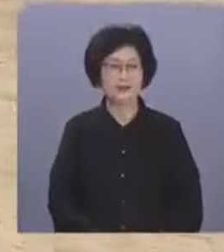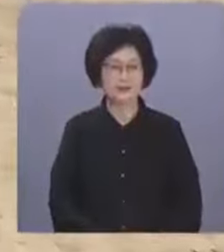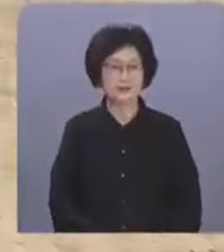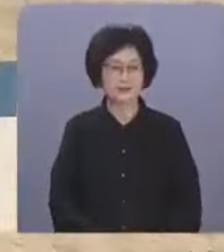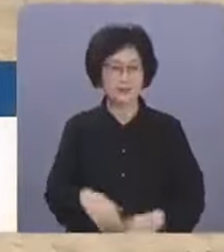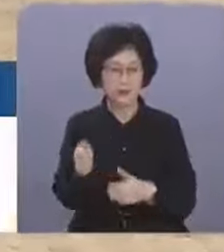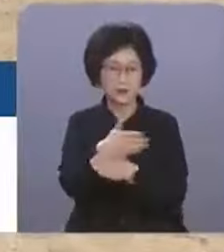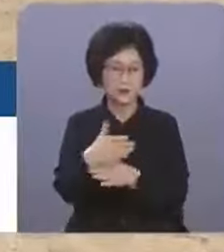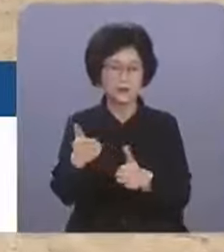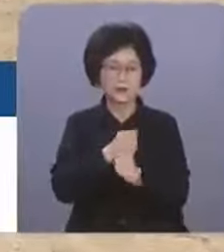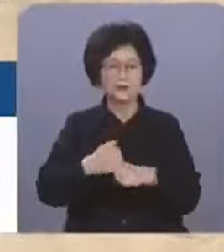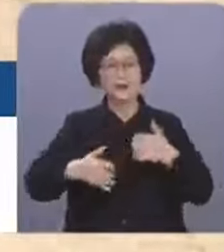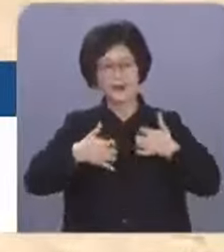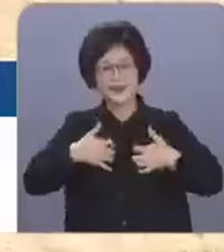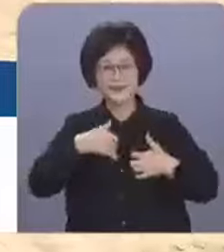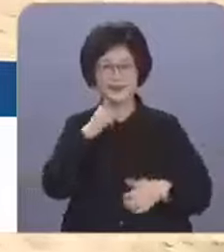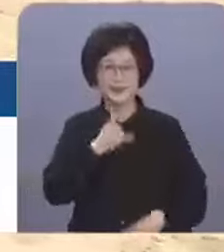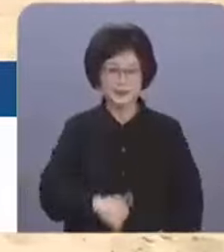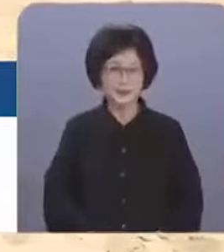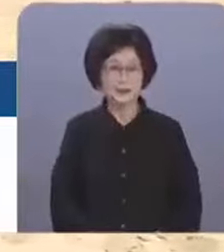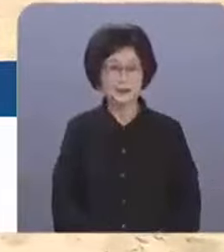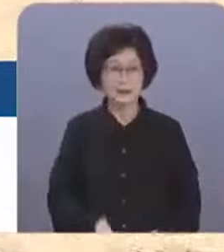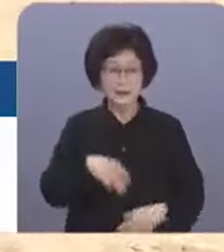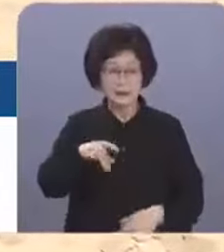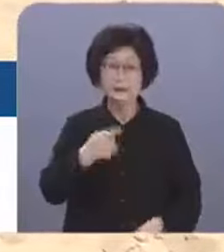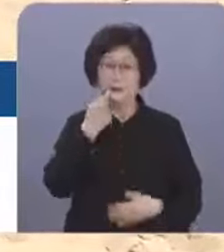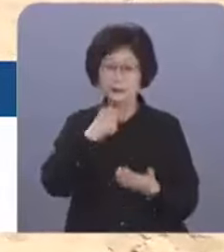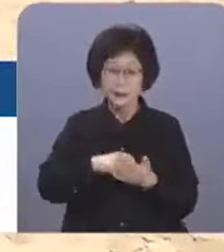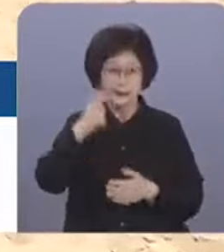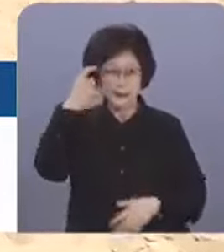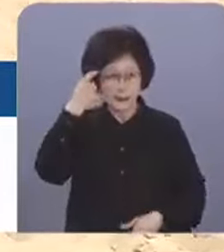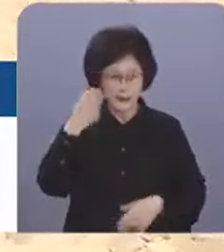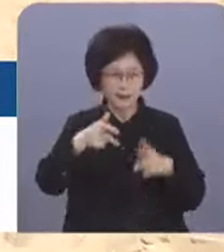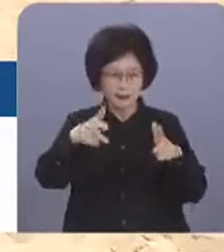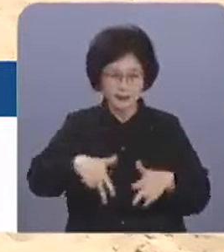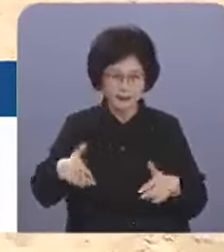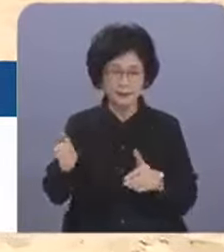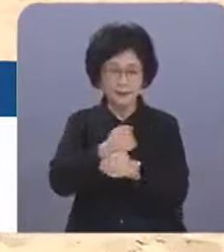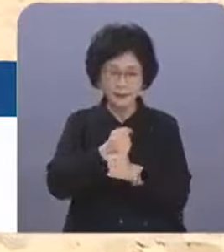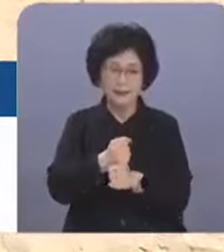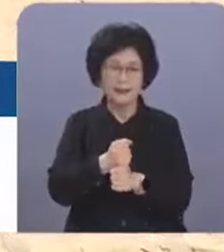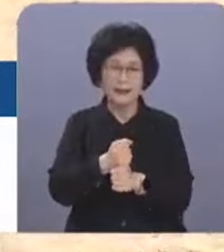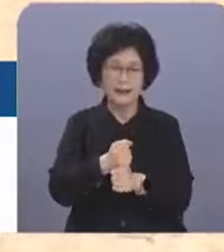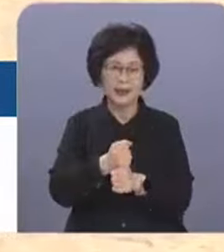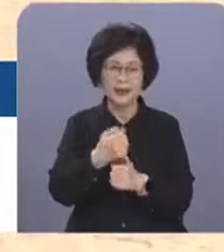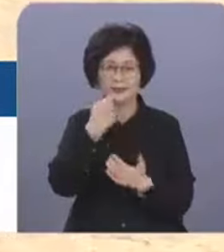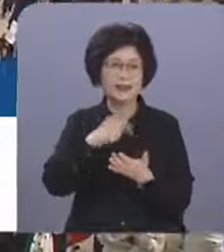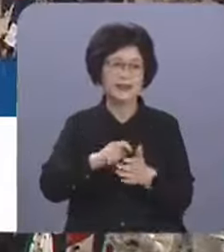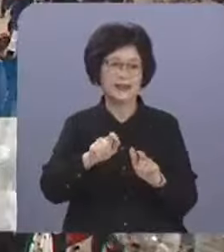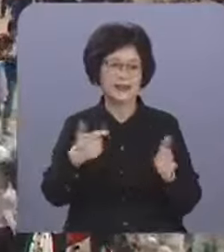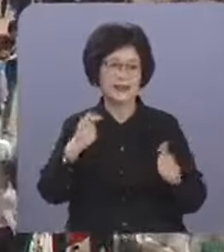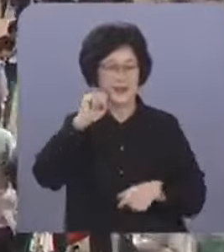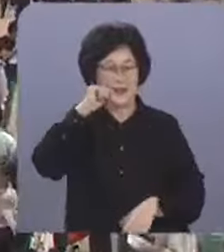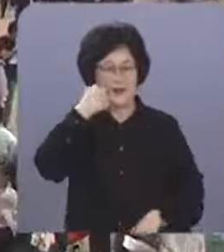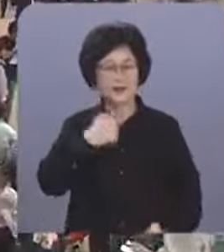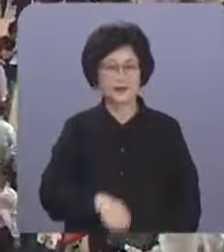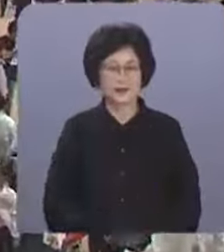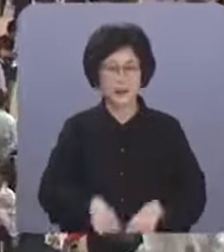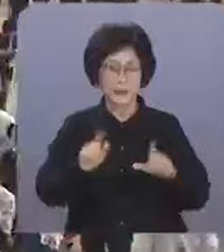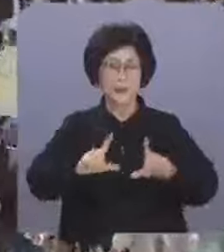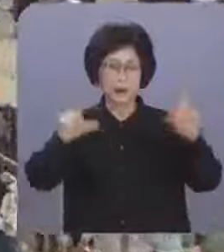물고기 잡아서 재밌었어요. 잡을 때 쉬울 것 같았는데 나중에 해보니까 너무 어려웠어요.